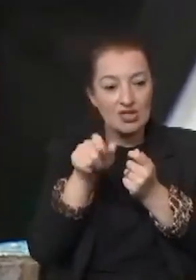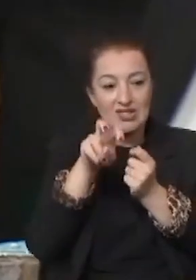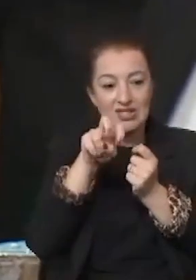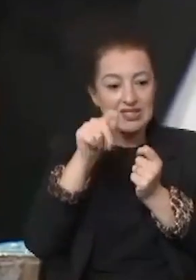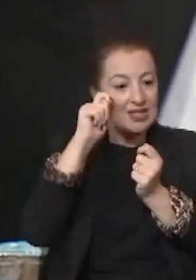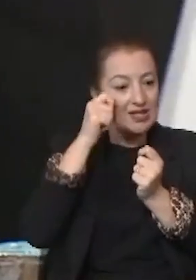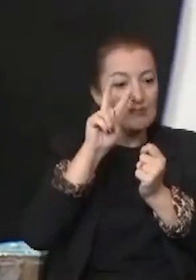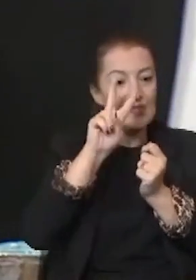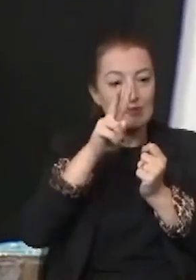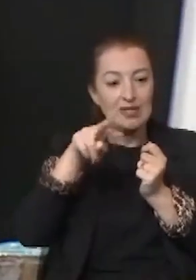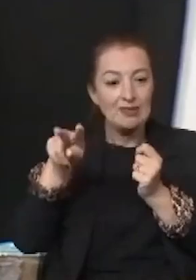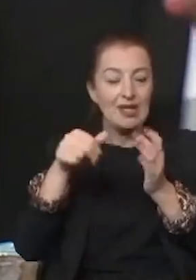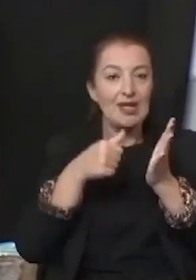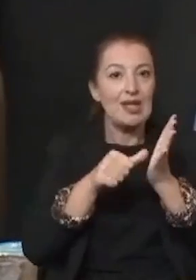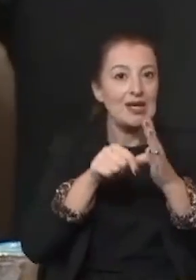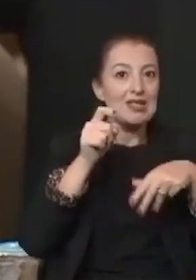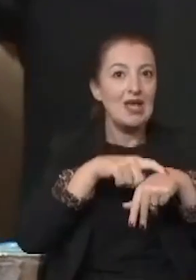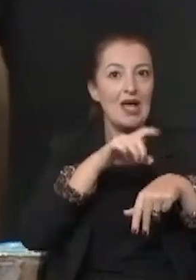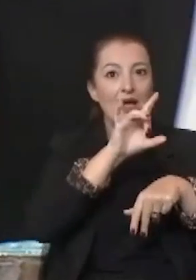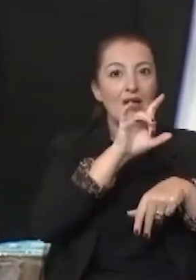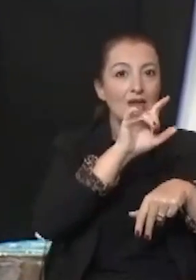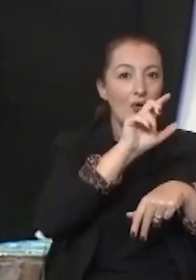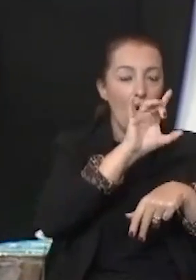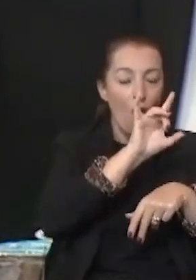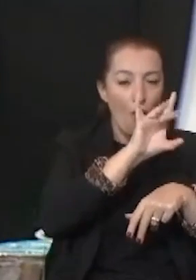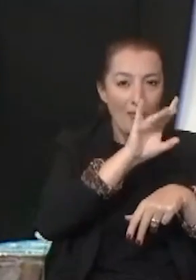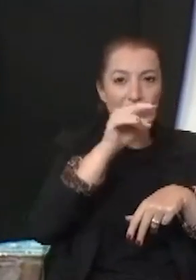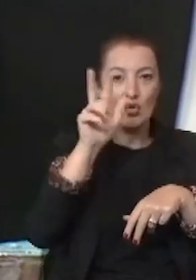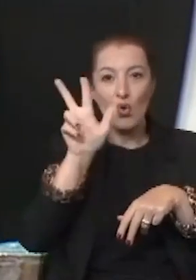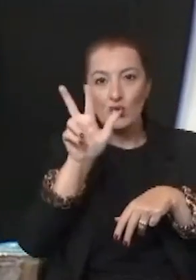8 Ekim 2022 tarihinde saat 15.30'da İstanbul'da hareket